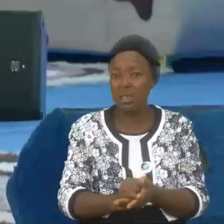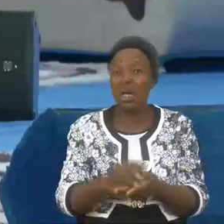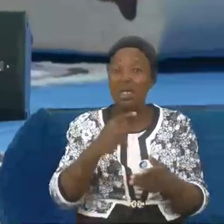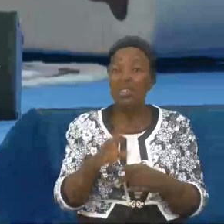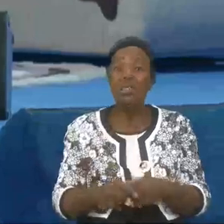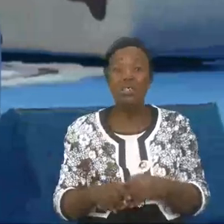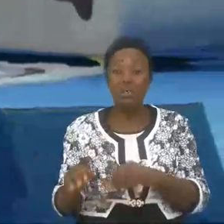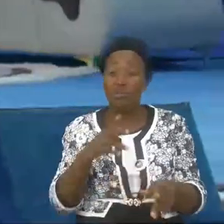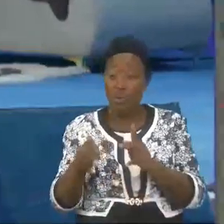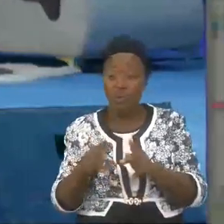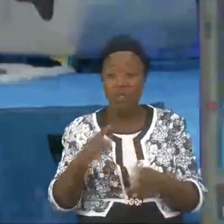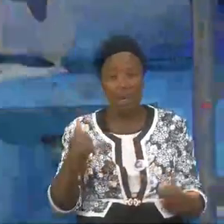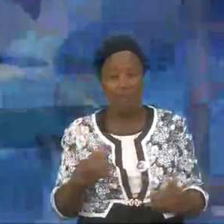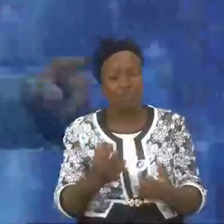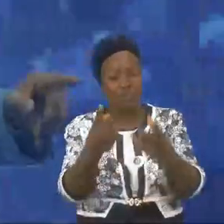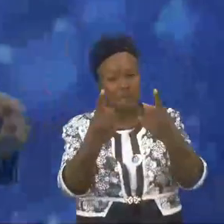Seulement,